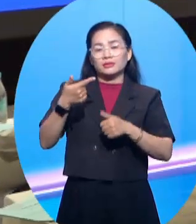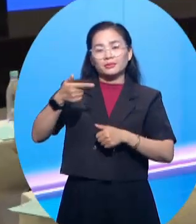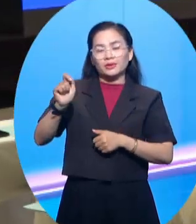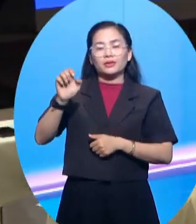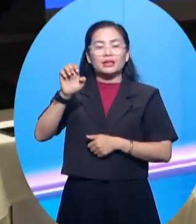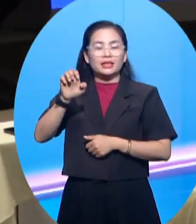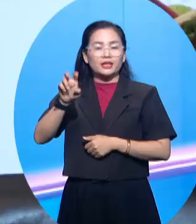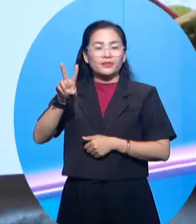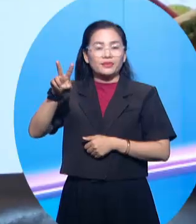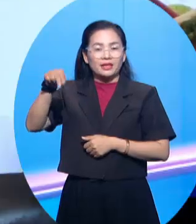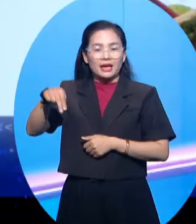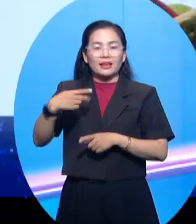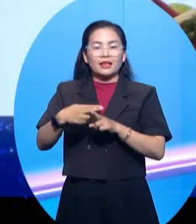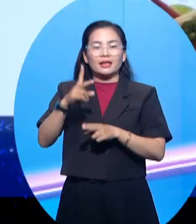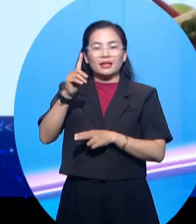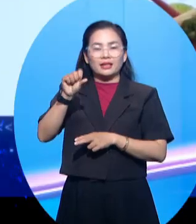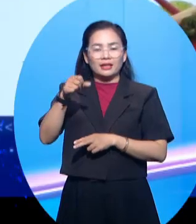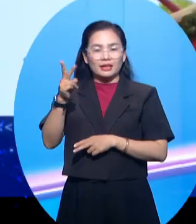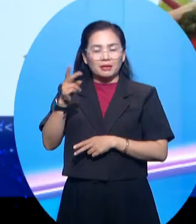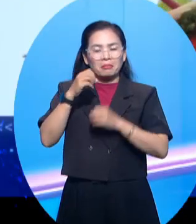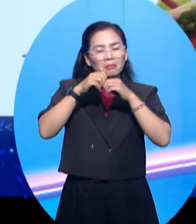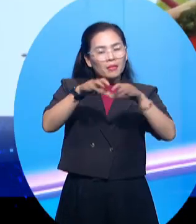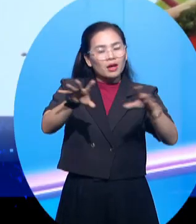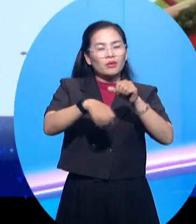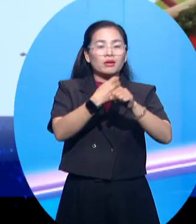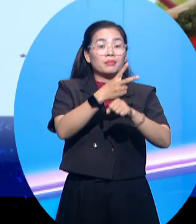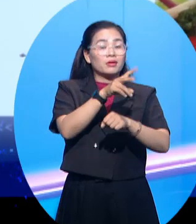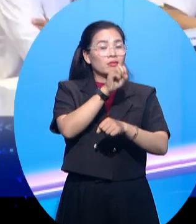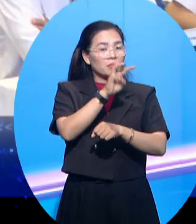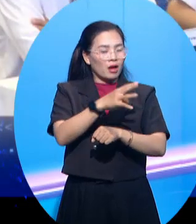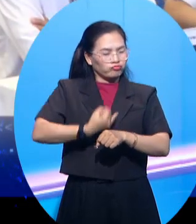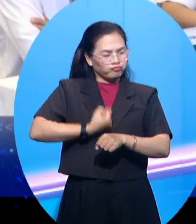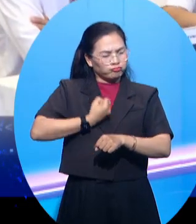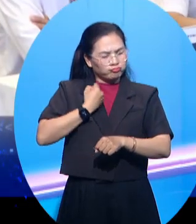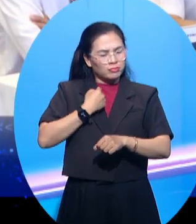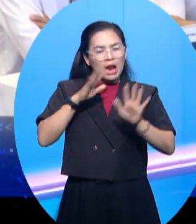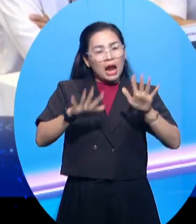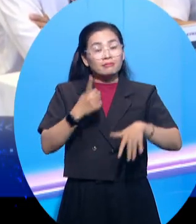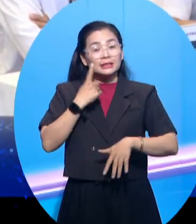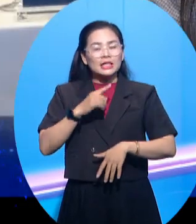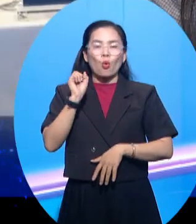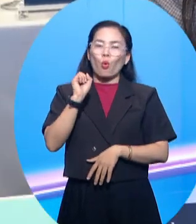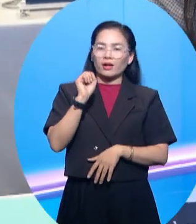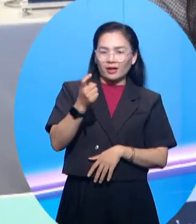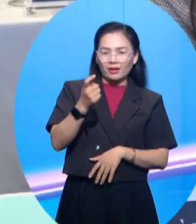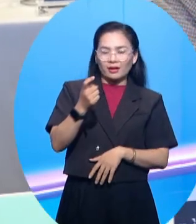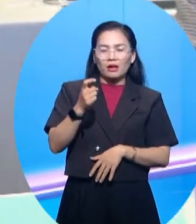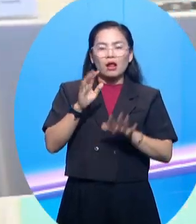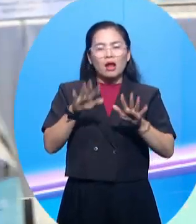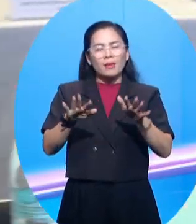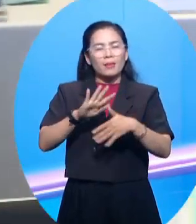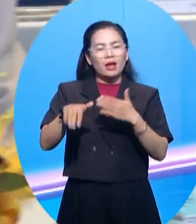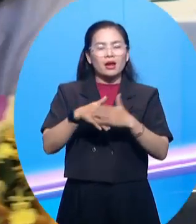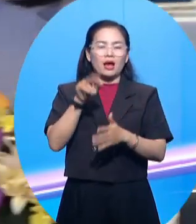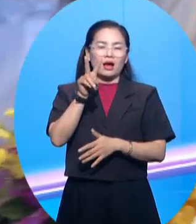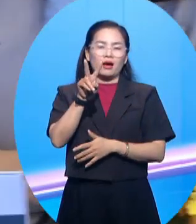pvn genen Cuba Lê Văn danh cho biết năm 2023 đơn vị đã nỗ lực đảm bảo vận hành sản xuất điện ổn định với tổng sang lượng điện công ty mẹ